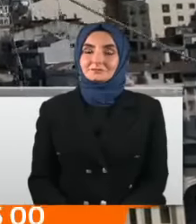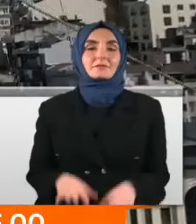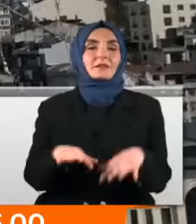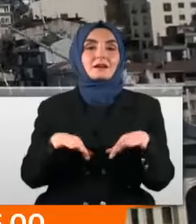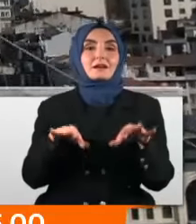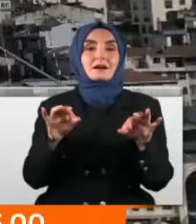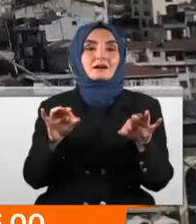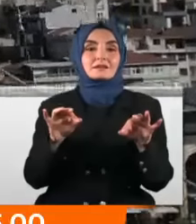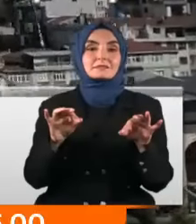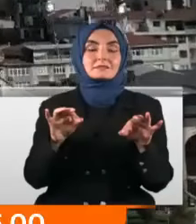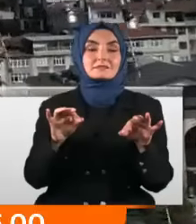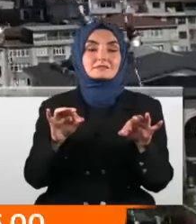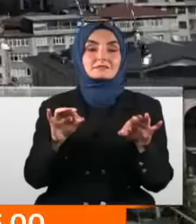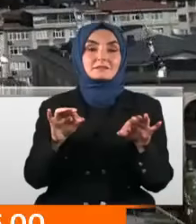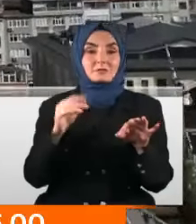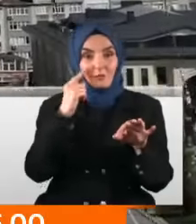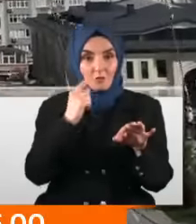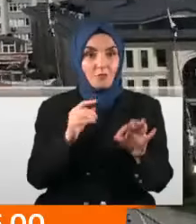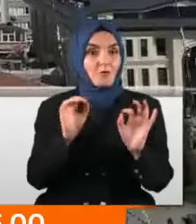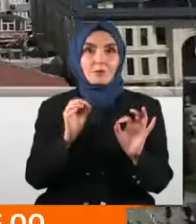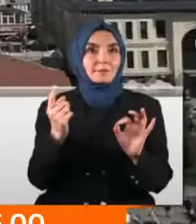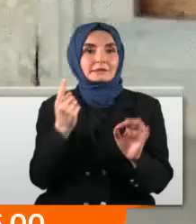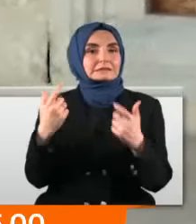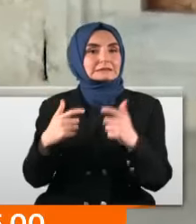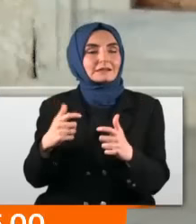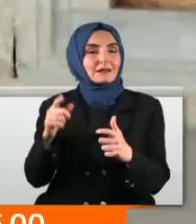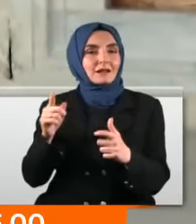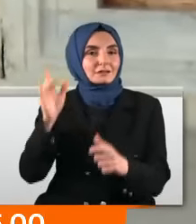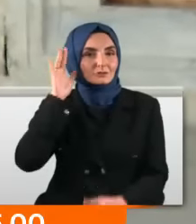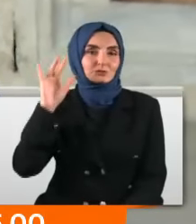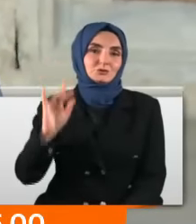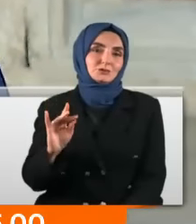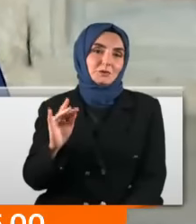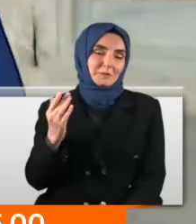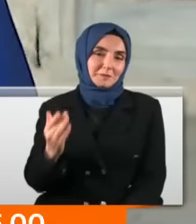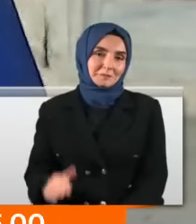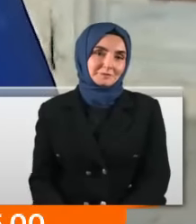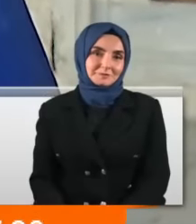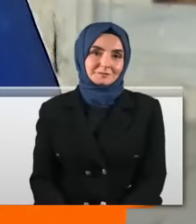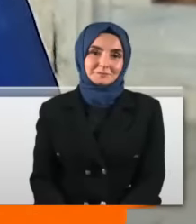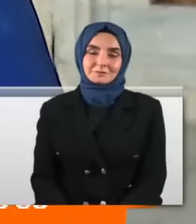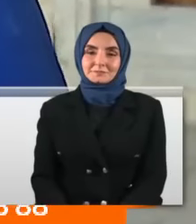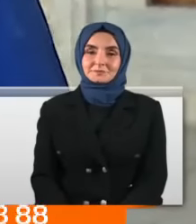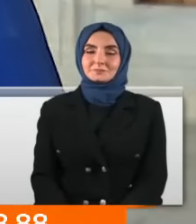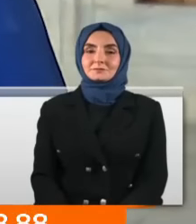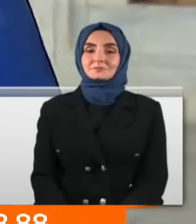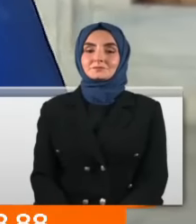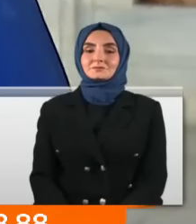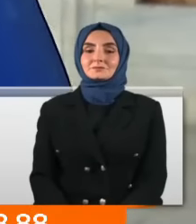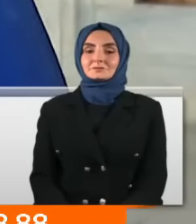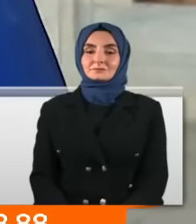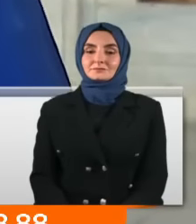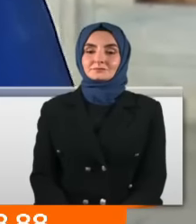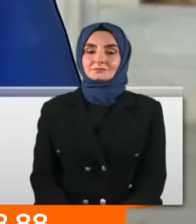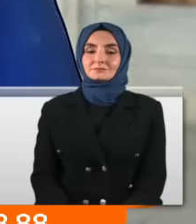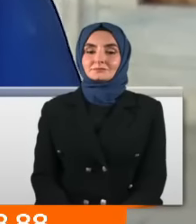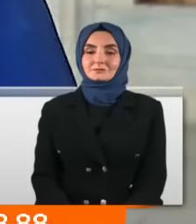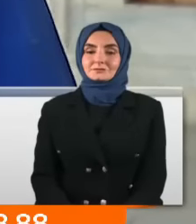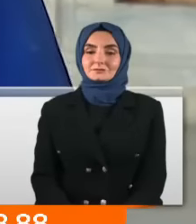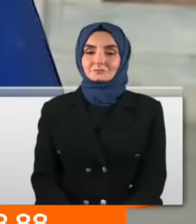Hazırlıkların önemli adreslerinden biri de camilerdi. Cennet dünyada kazanılır yazıyordu. O yazı şimdi sileceğiz.